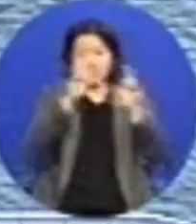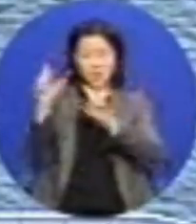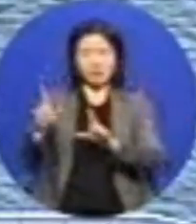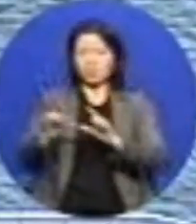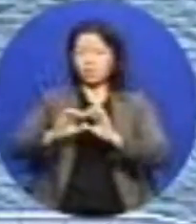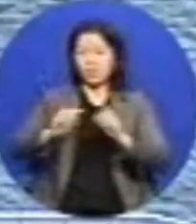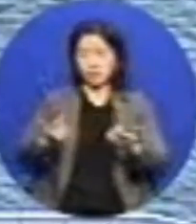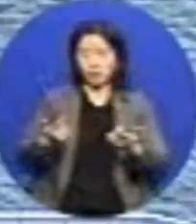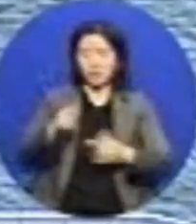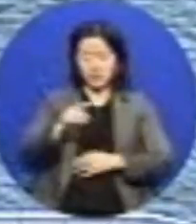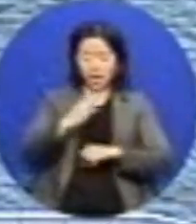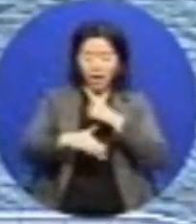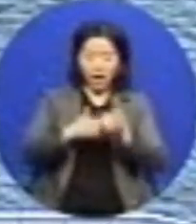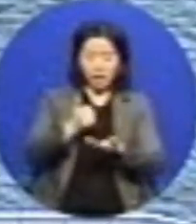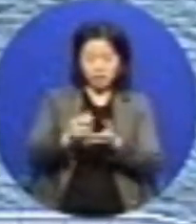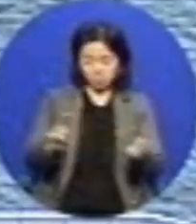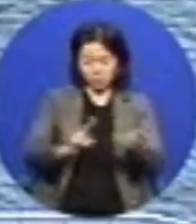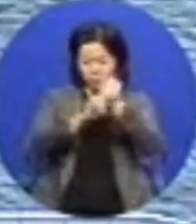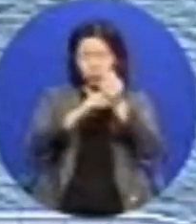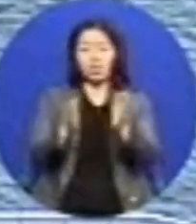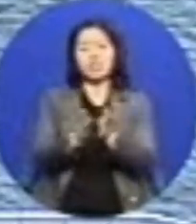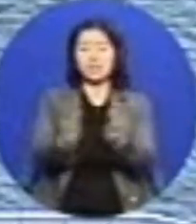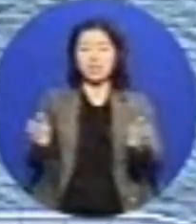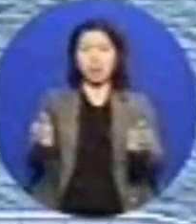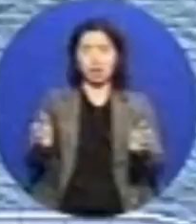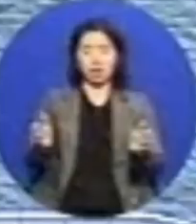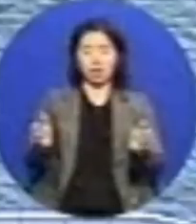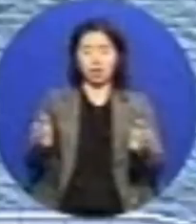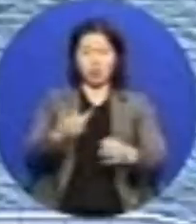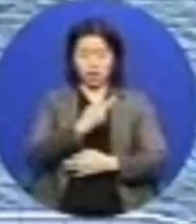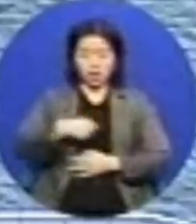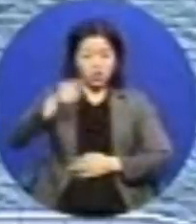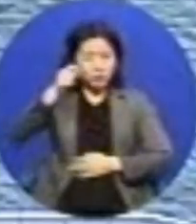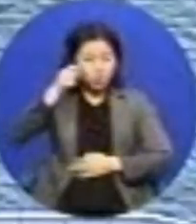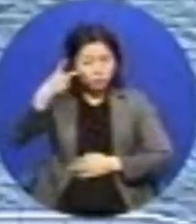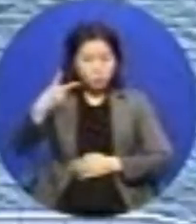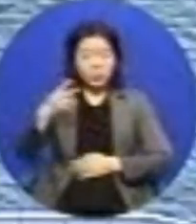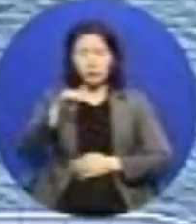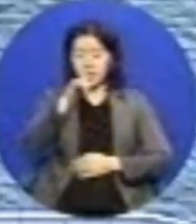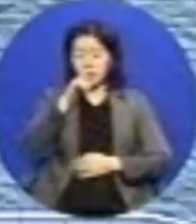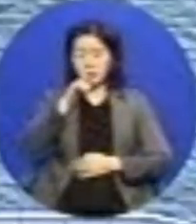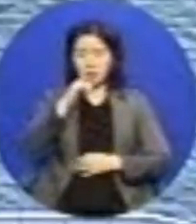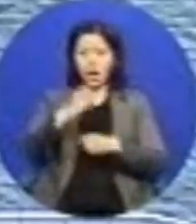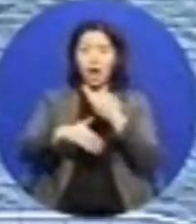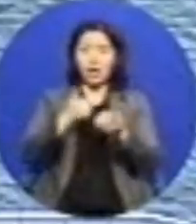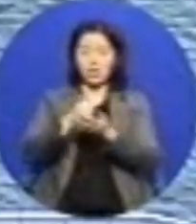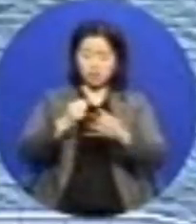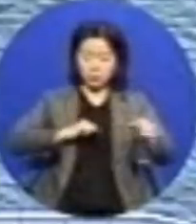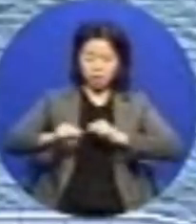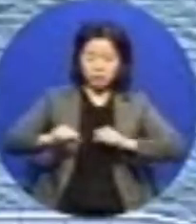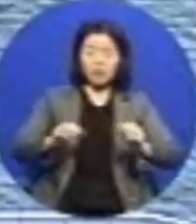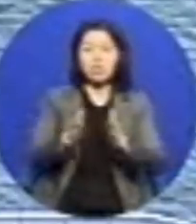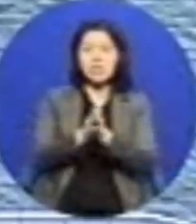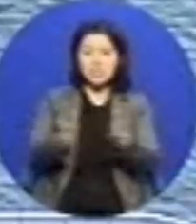기적이 시작 이었어요 사도 바울에게 있어서 하나님의 역사에 시작이었습니다